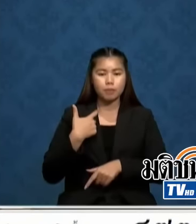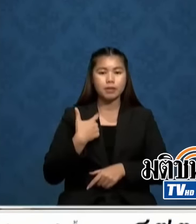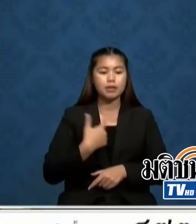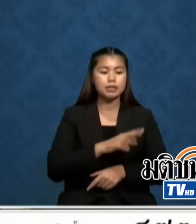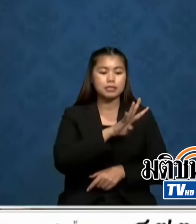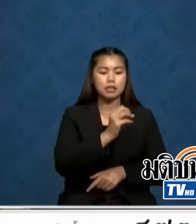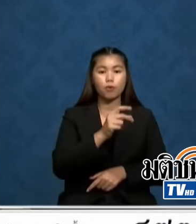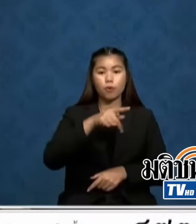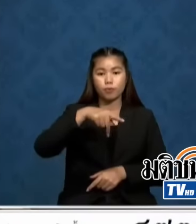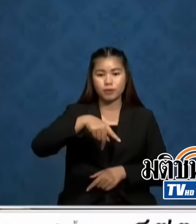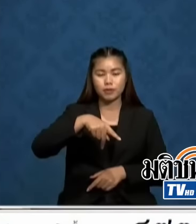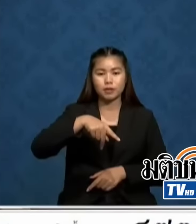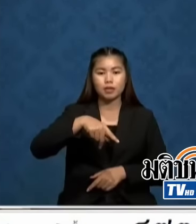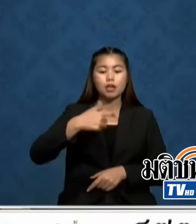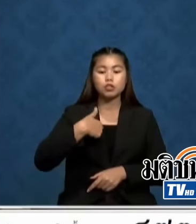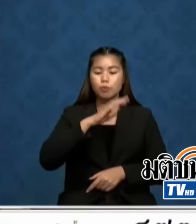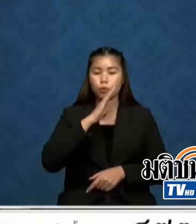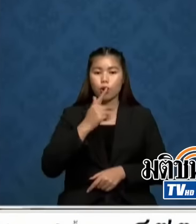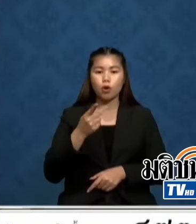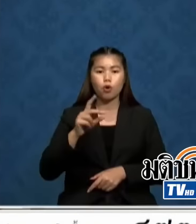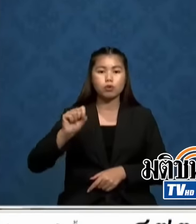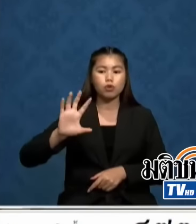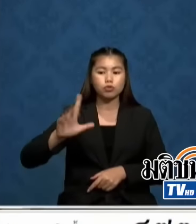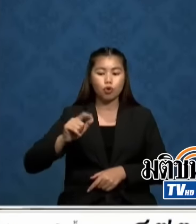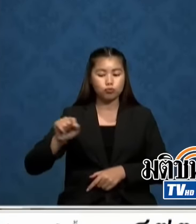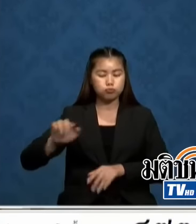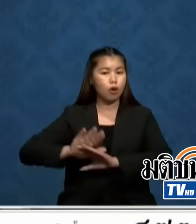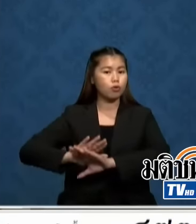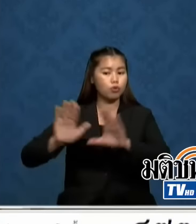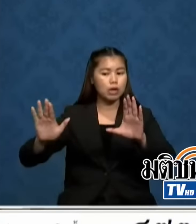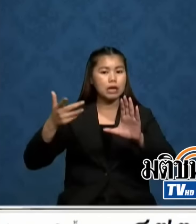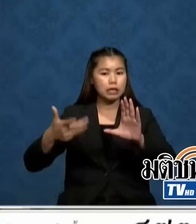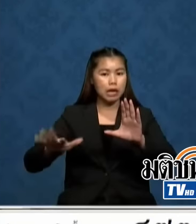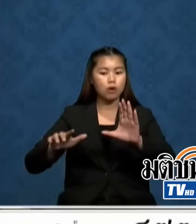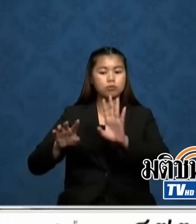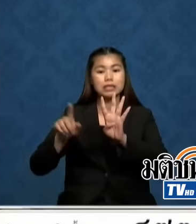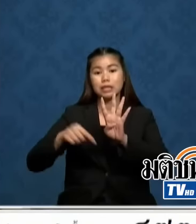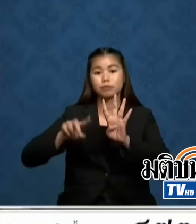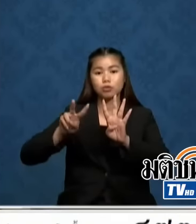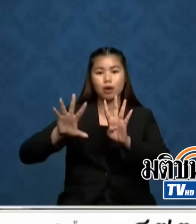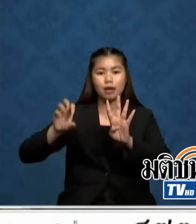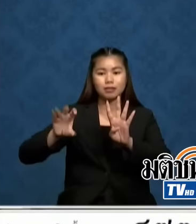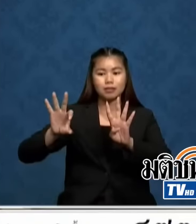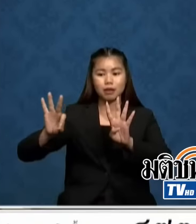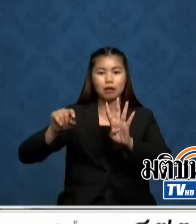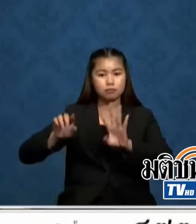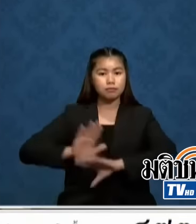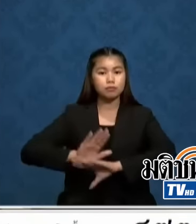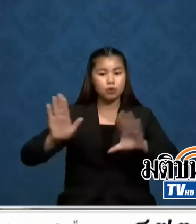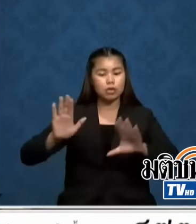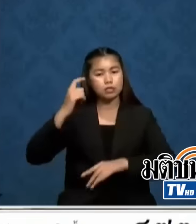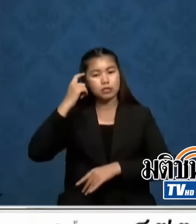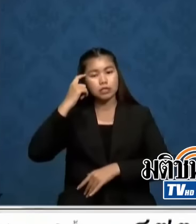Copหากยกเลิกคำสั่งคสชที่4/2559ให้มีบทเฉพาะการเพื่อไม่ให้มีผลย้อน